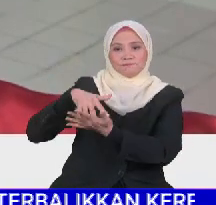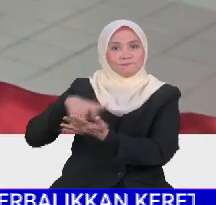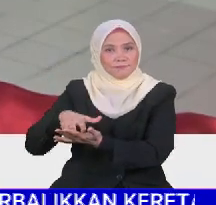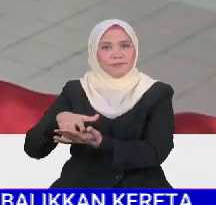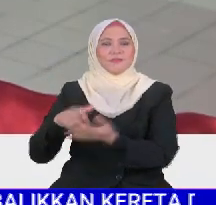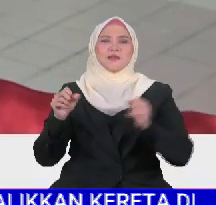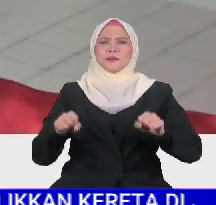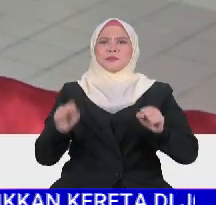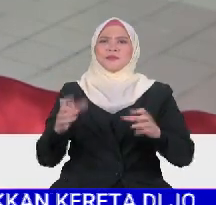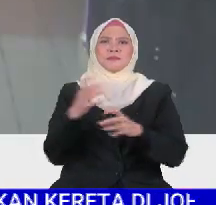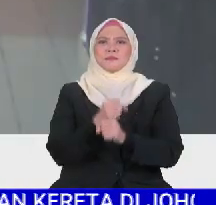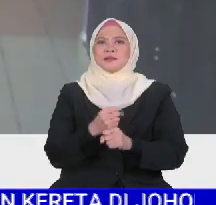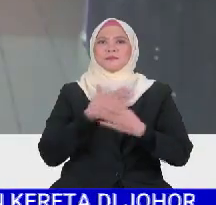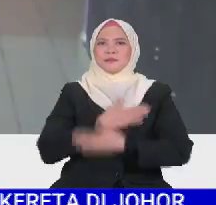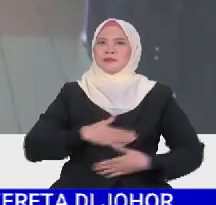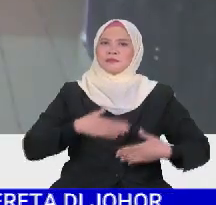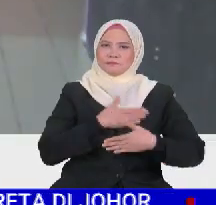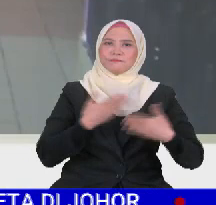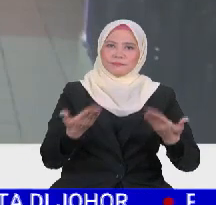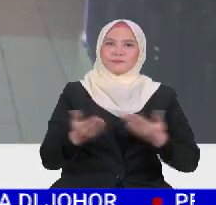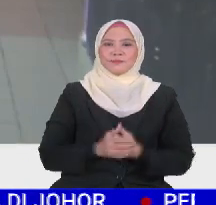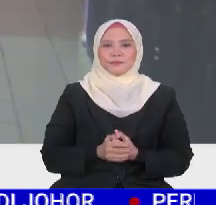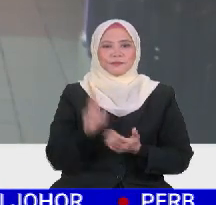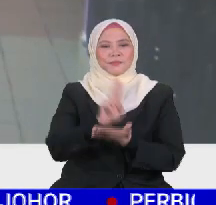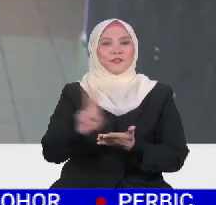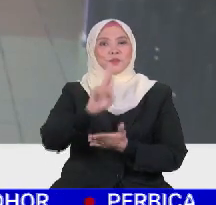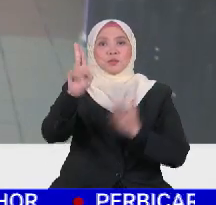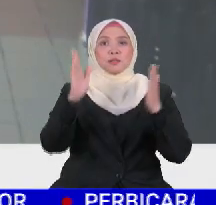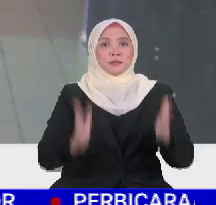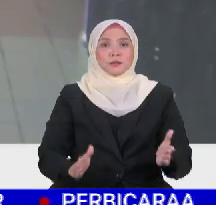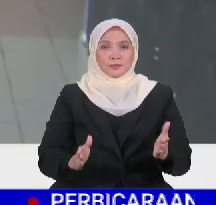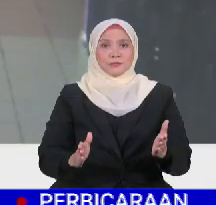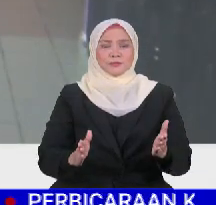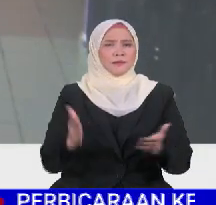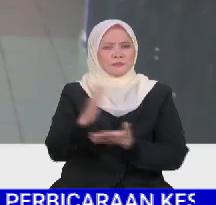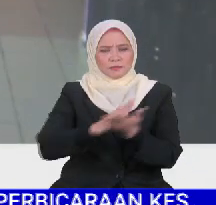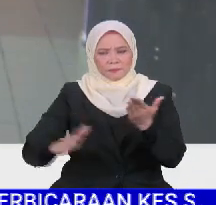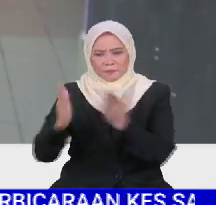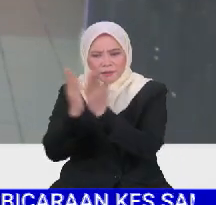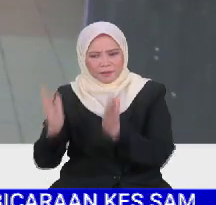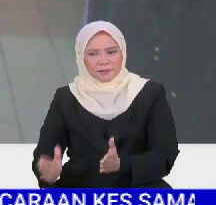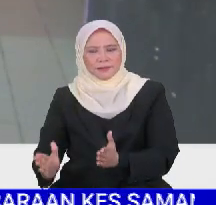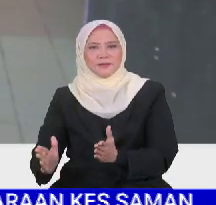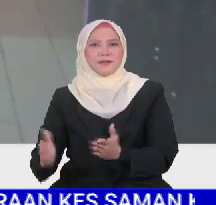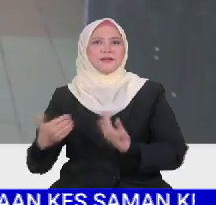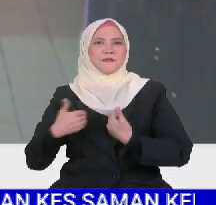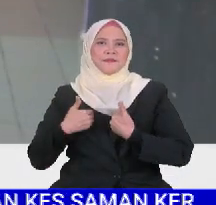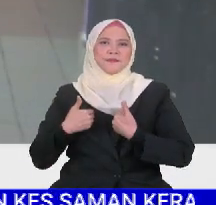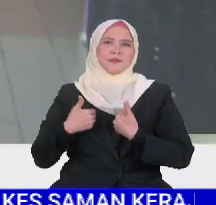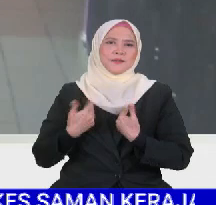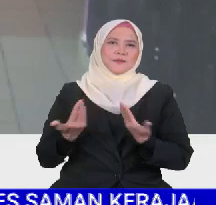kami menikmati mahasiswa di University ini terdapat tergelintir pelajar yang mempunyai